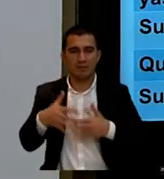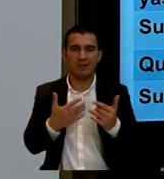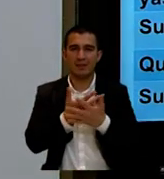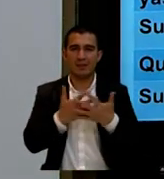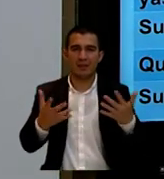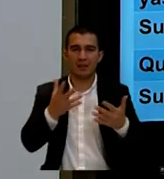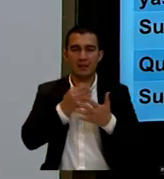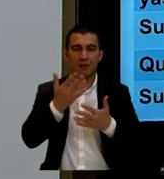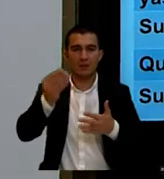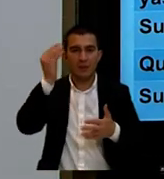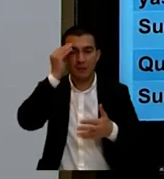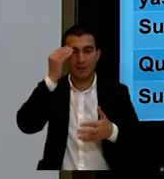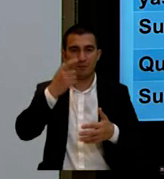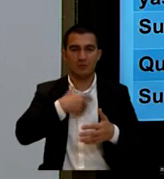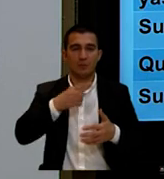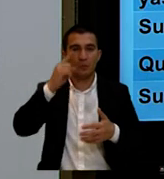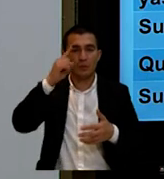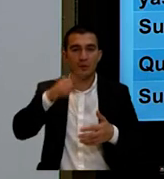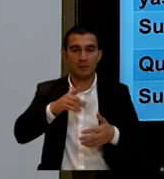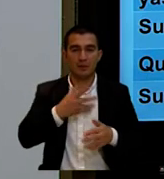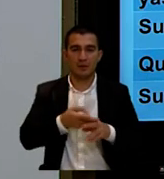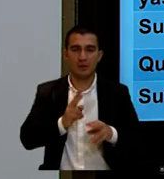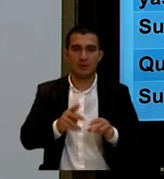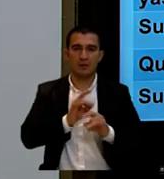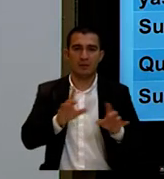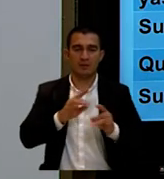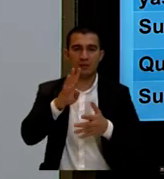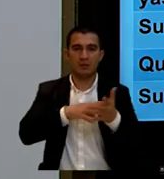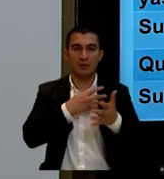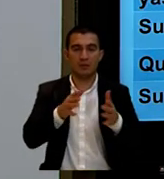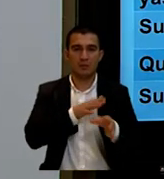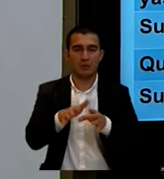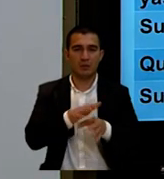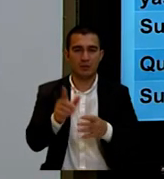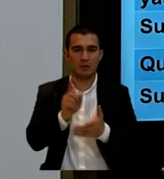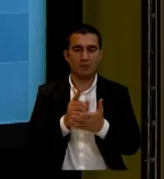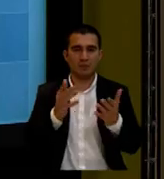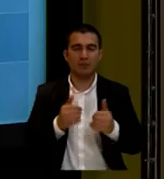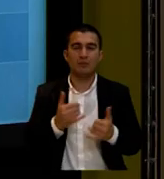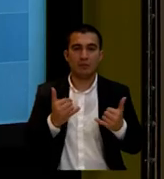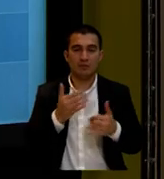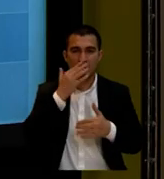to'g'risidagi fikrlaringizni jamlab, ushbu jadvalni to'ldirib keling. Shu bilan